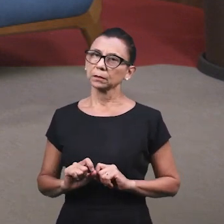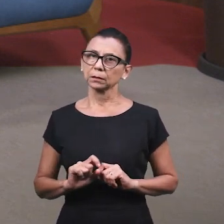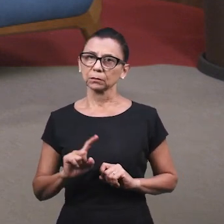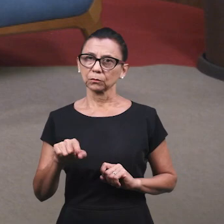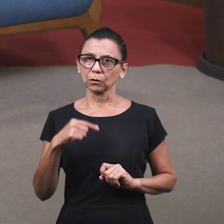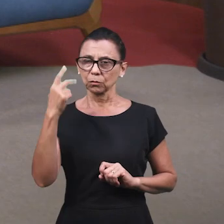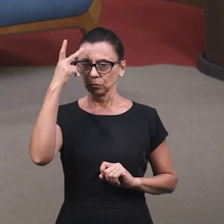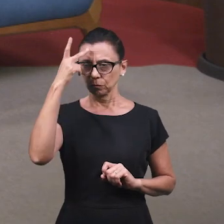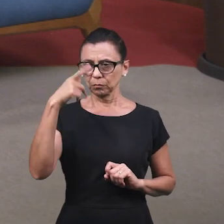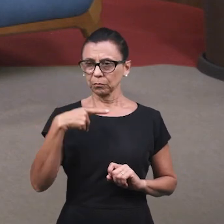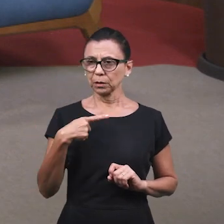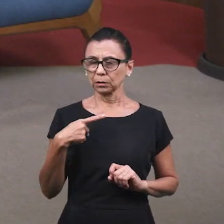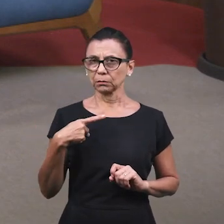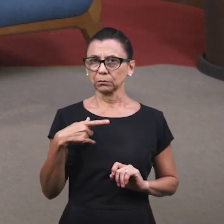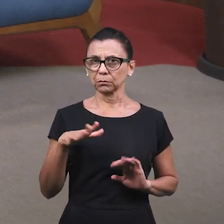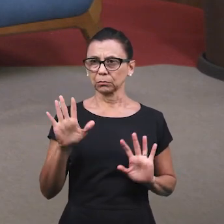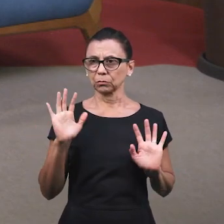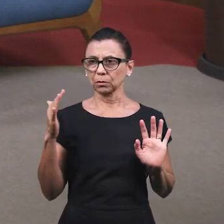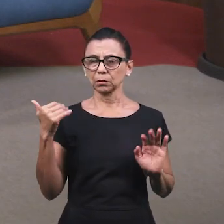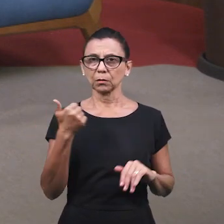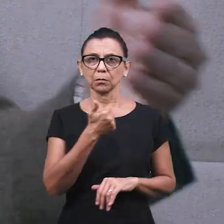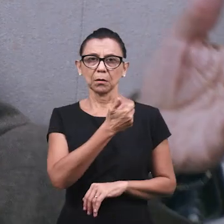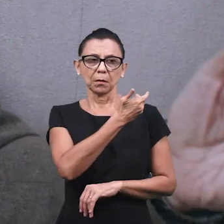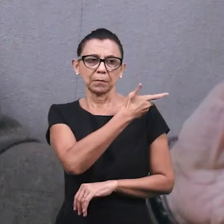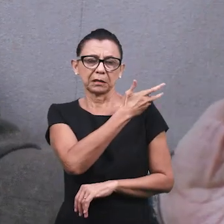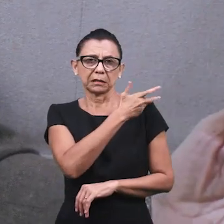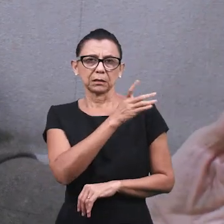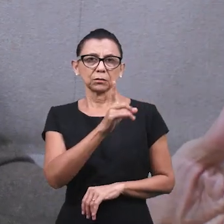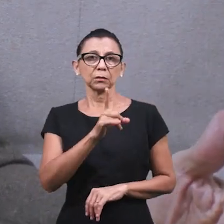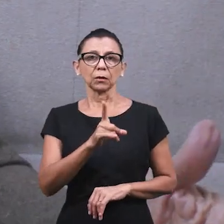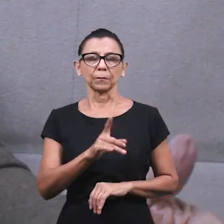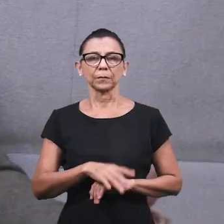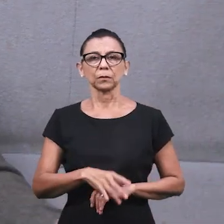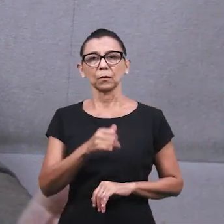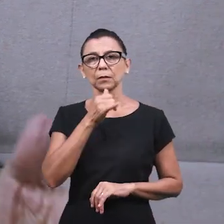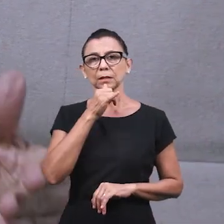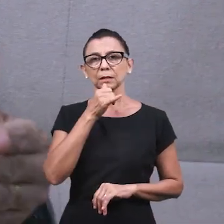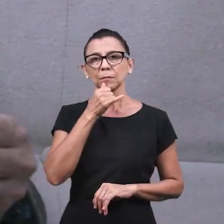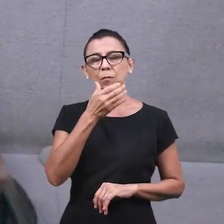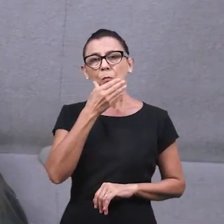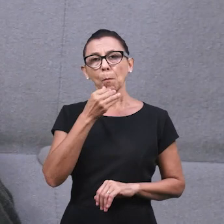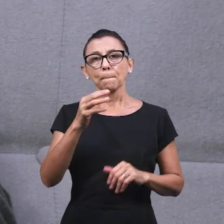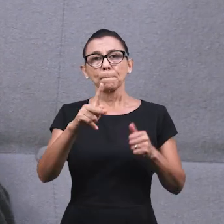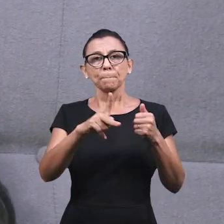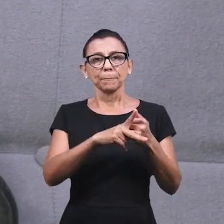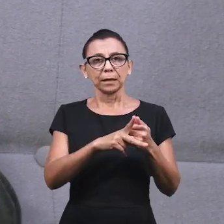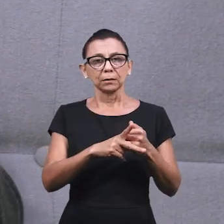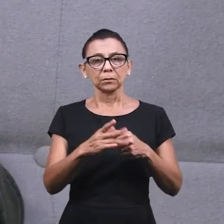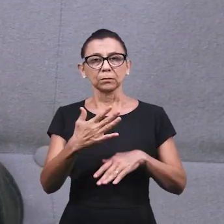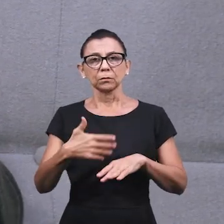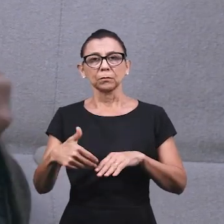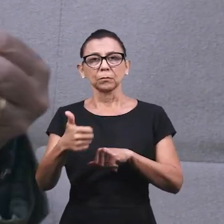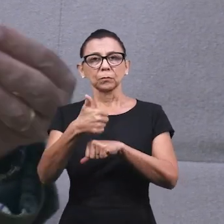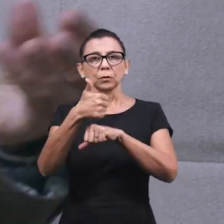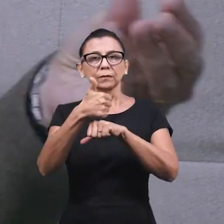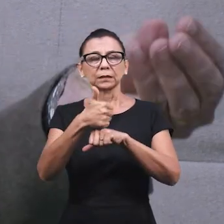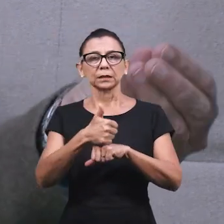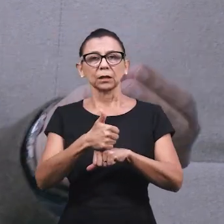l'homme, ils ne sont pas ici en train de faire une discrimination, un pécheur comme